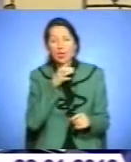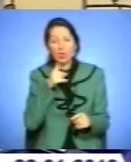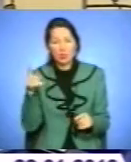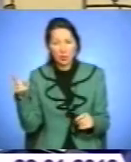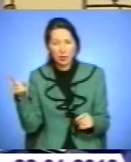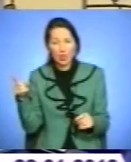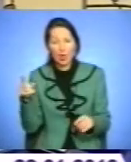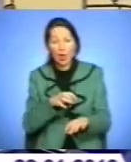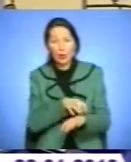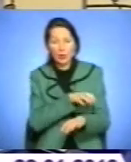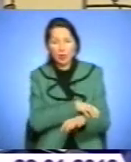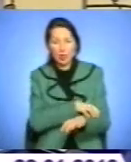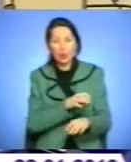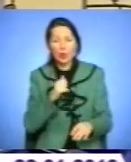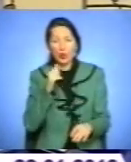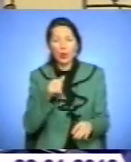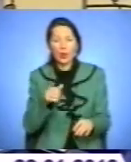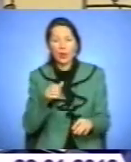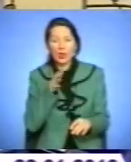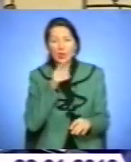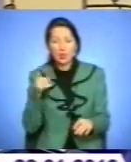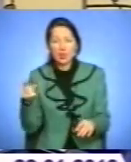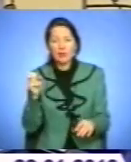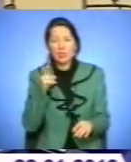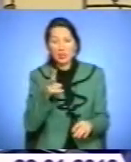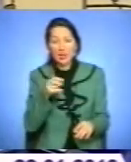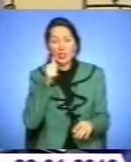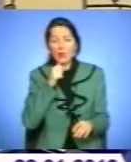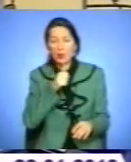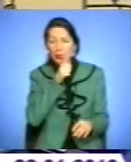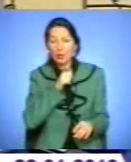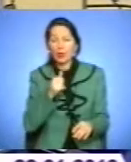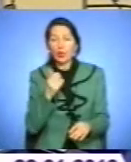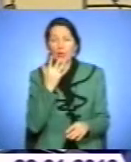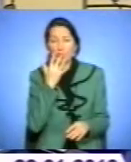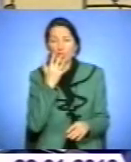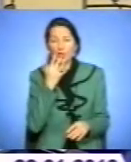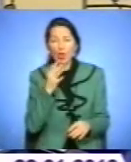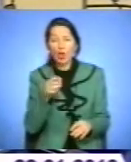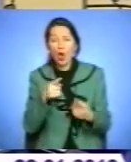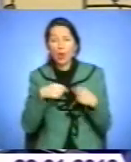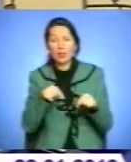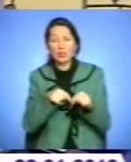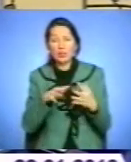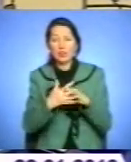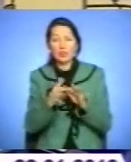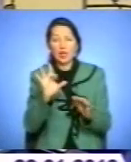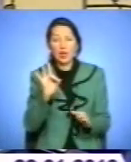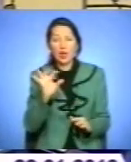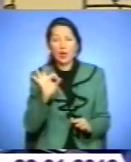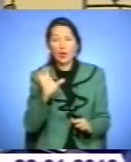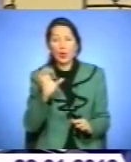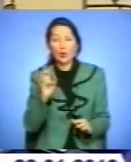тоталітарного, єдиного, неподілімого члени підпільної націоналістичної організації села Росохач. Очолювали вони